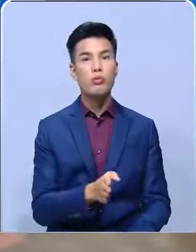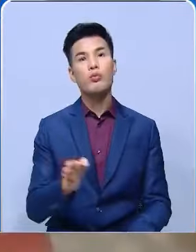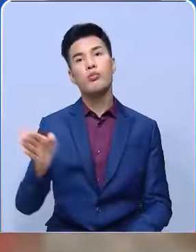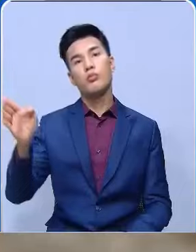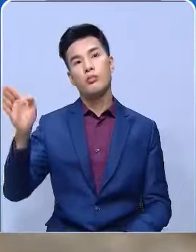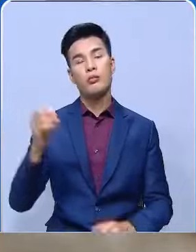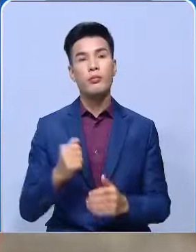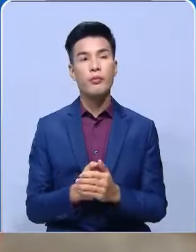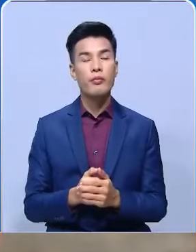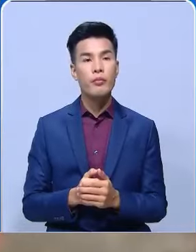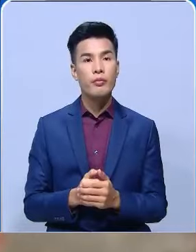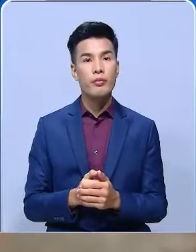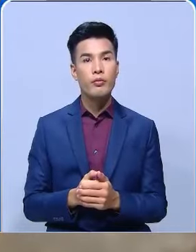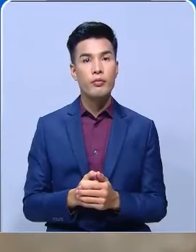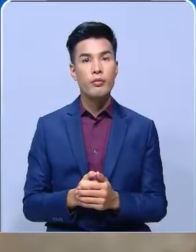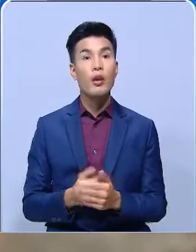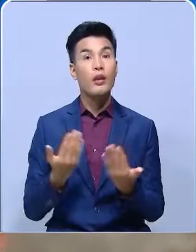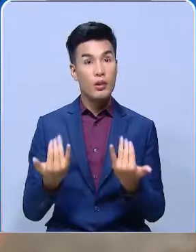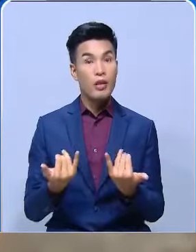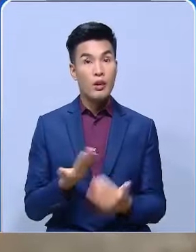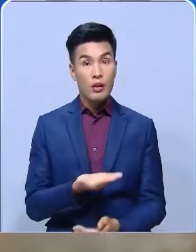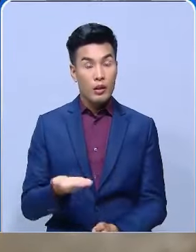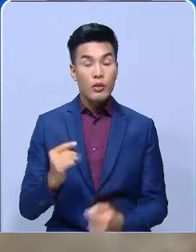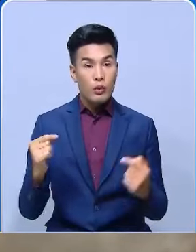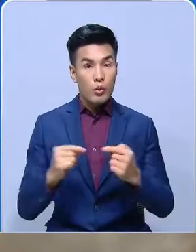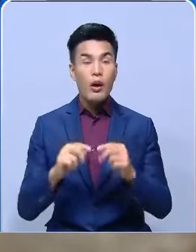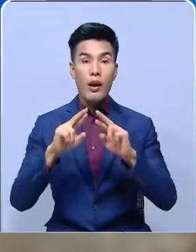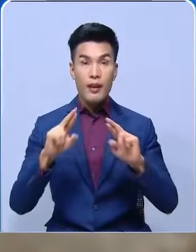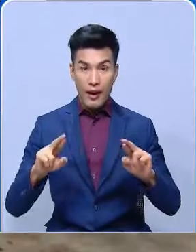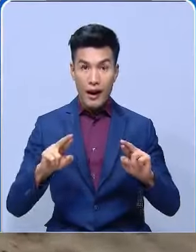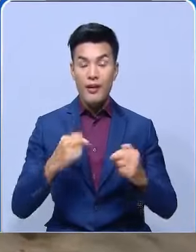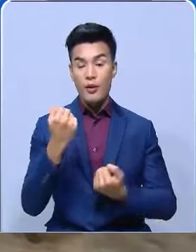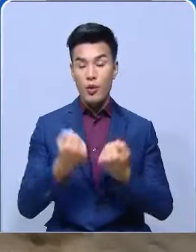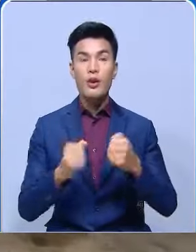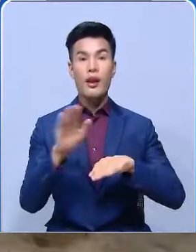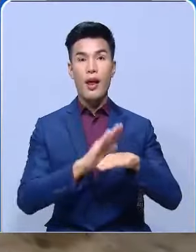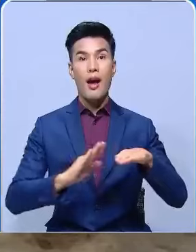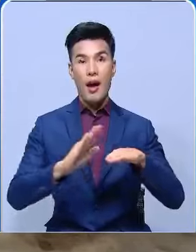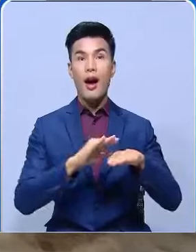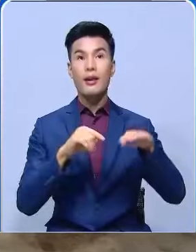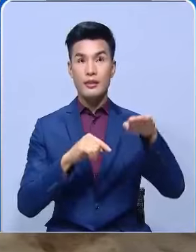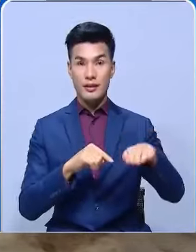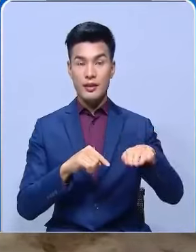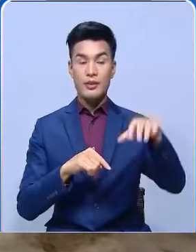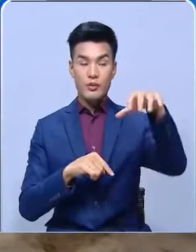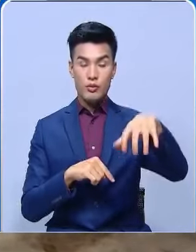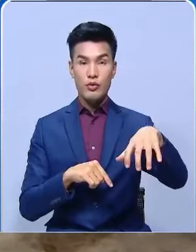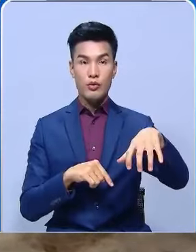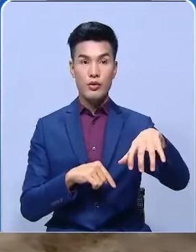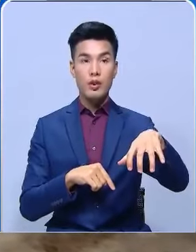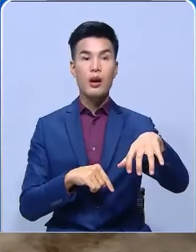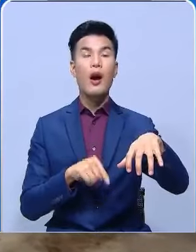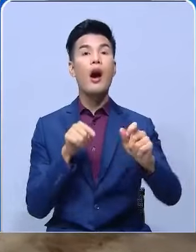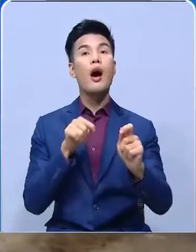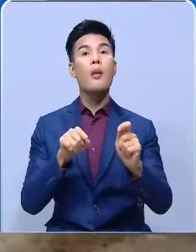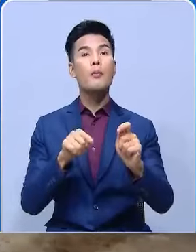วค่ะ ค่ะเหตุการณ์นี้คุณผู้ชมคะเกิดขึ้นที่ร้านกฤษณาคาแคริมถนนคลองมะขามเรียงหมู่ที่1ตำบลประตูชัยอ